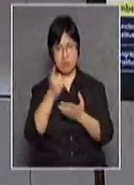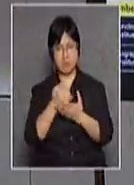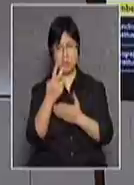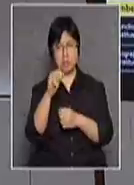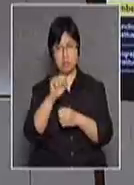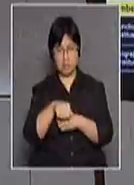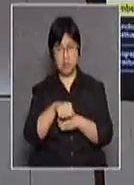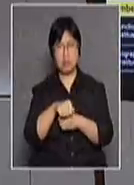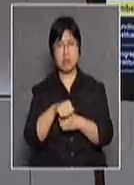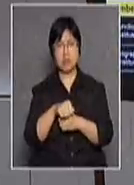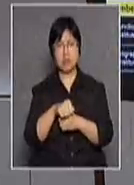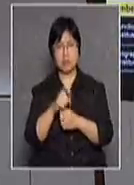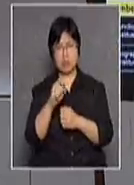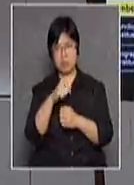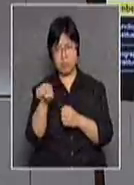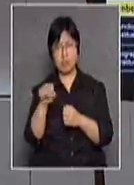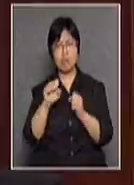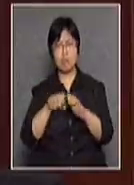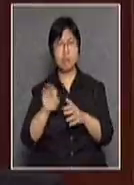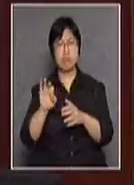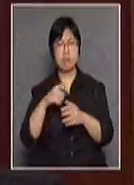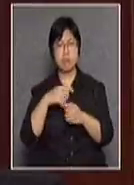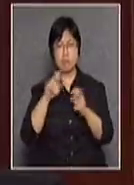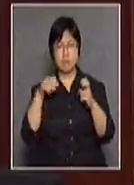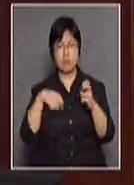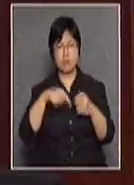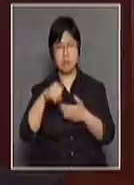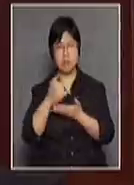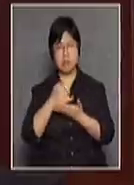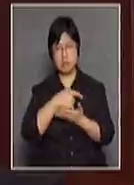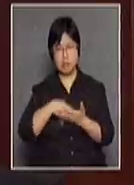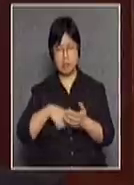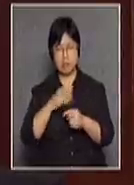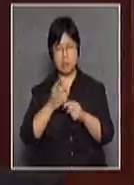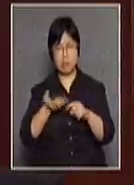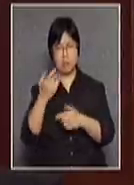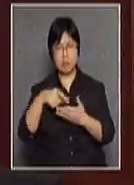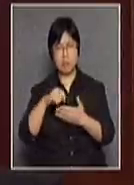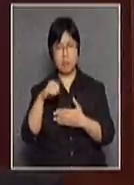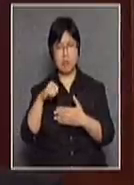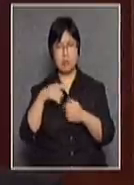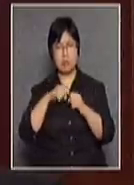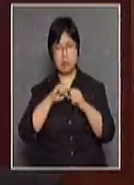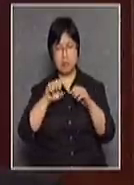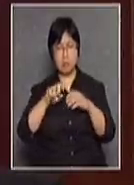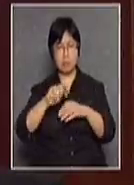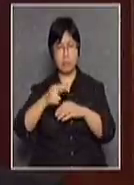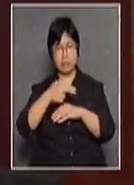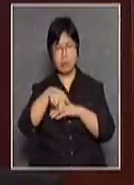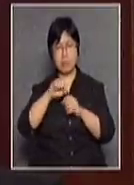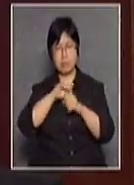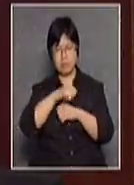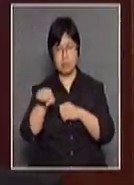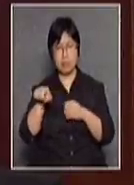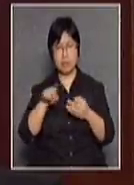贊成，九位反對，冇人棄權。議題未獲得兩部分在席委員分別以過半數贊成。我宣布修正案被否決。梁國雄